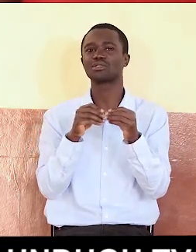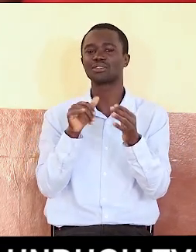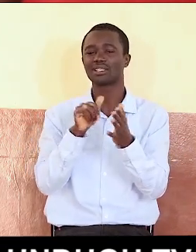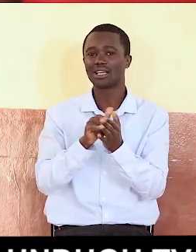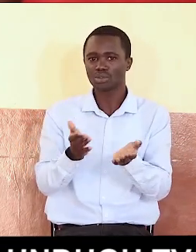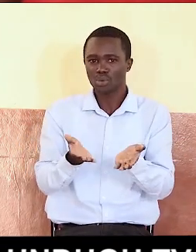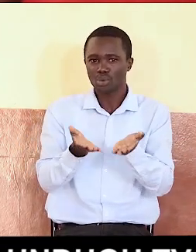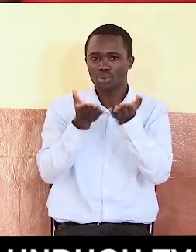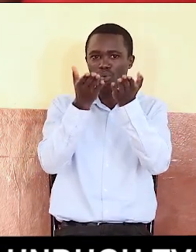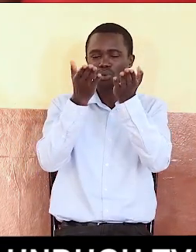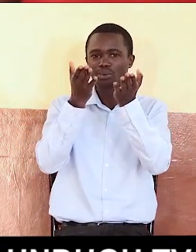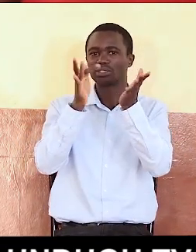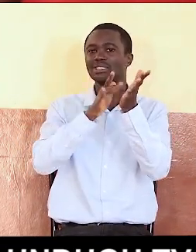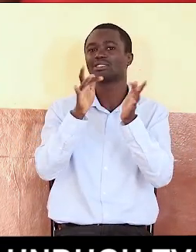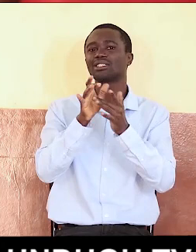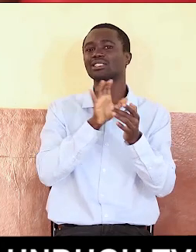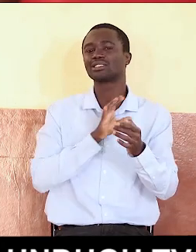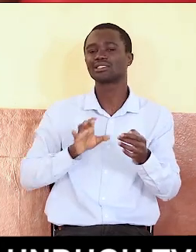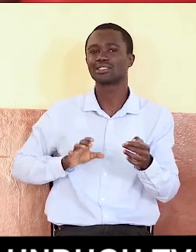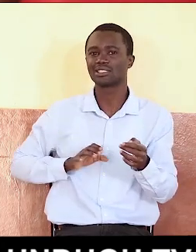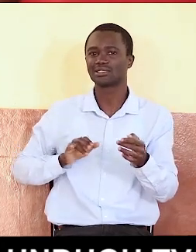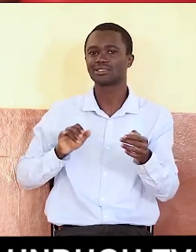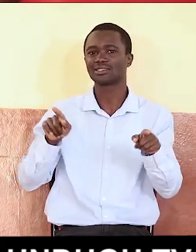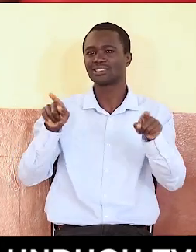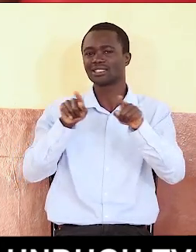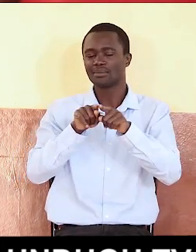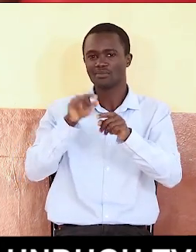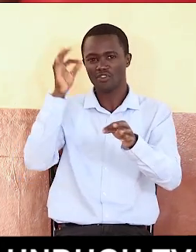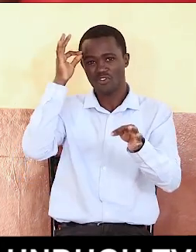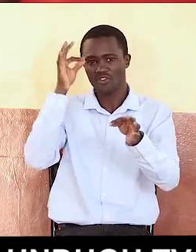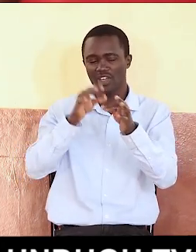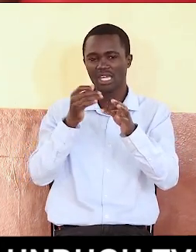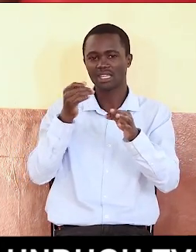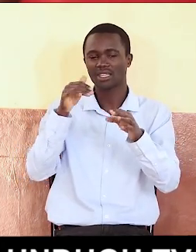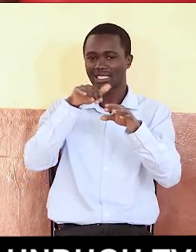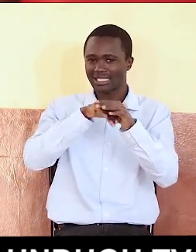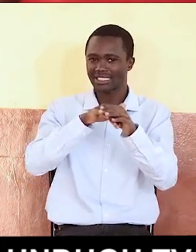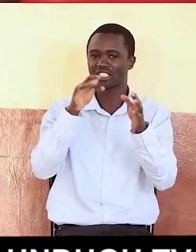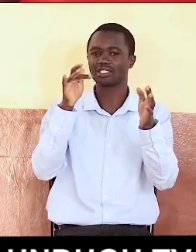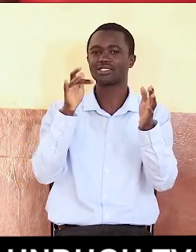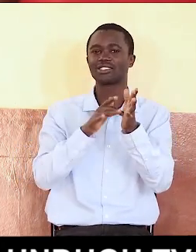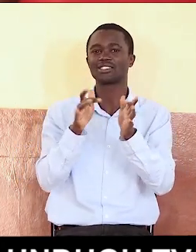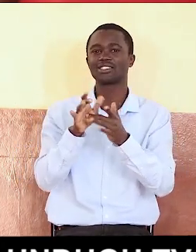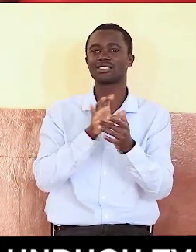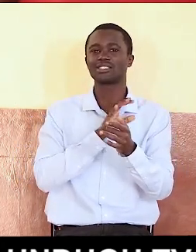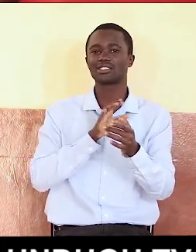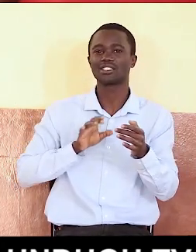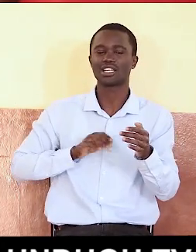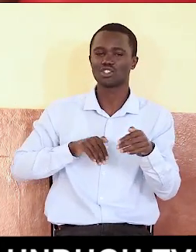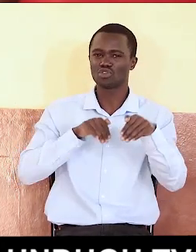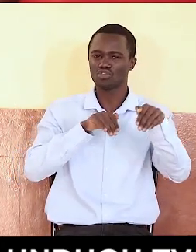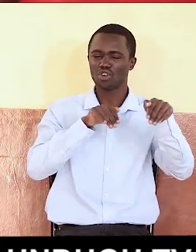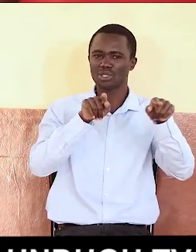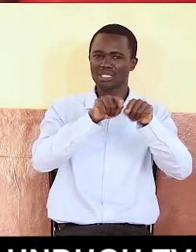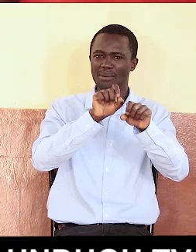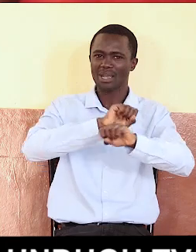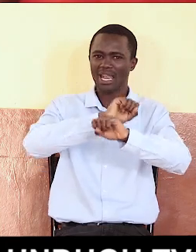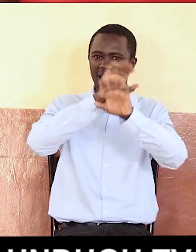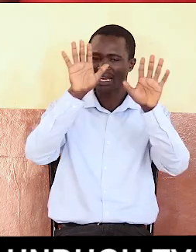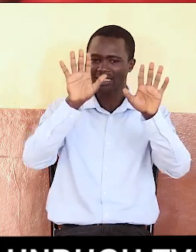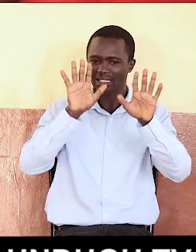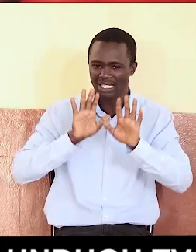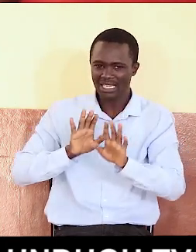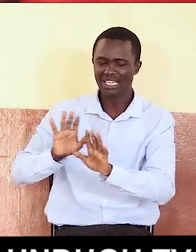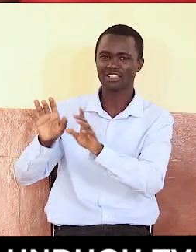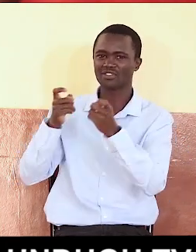inamuinua Yesu Kristo, na hiyo imani yetu ya Yesu Kristo na kumfuata kama nuru, na kuacha